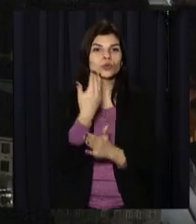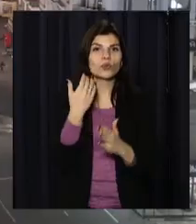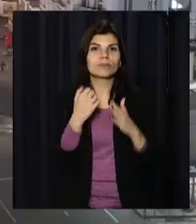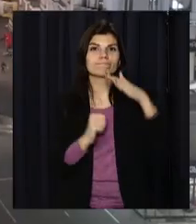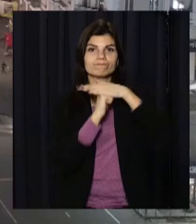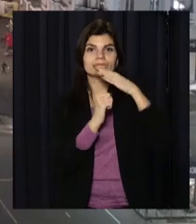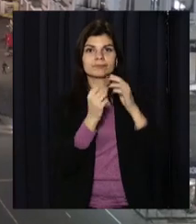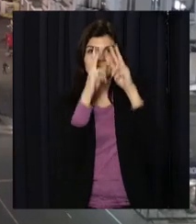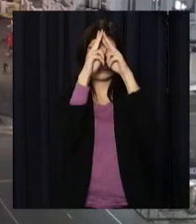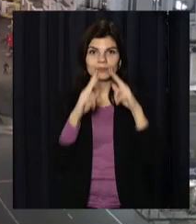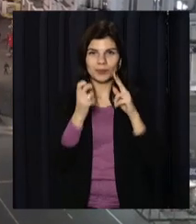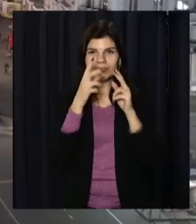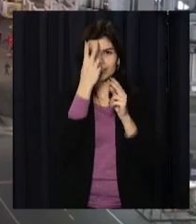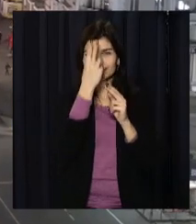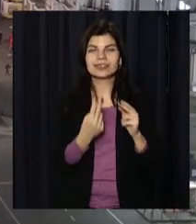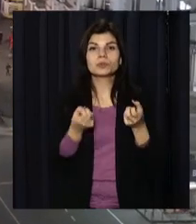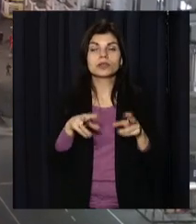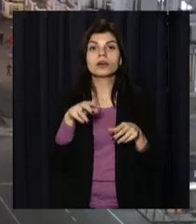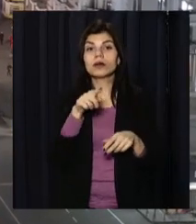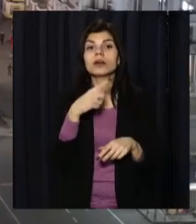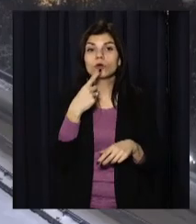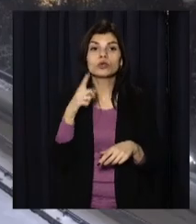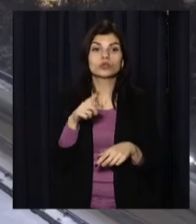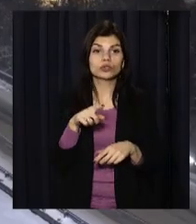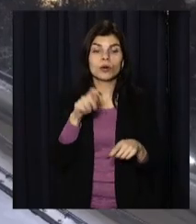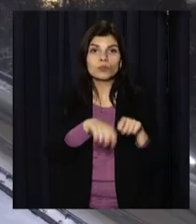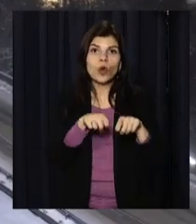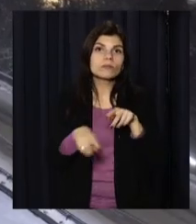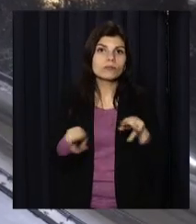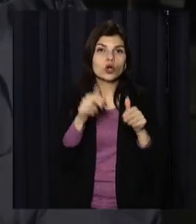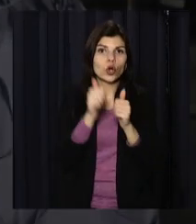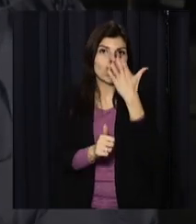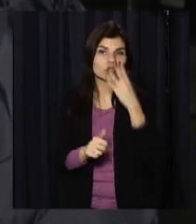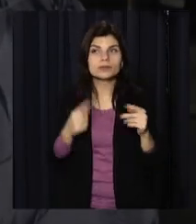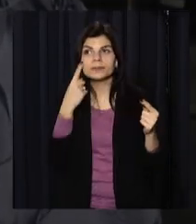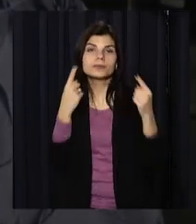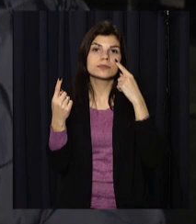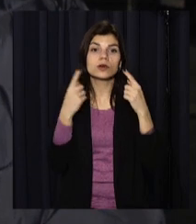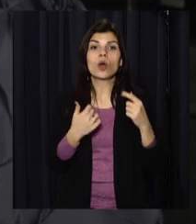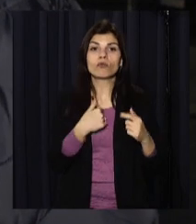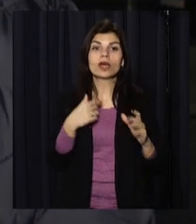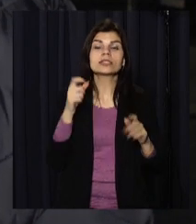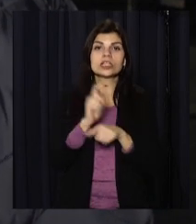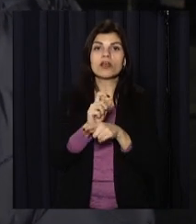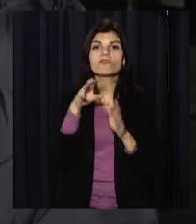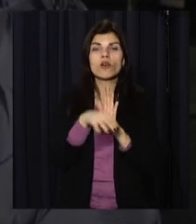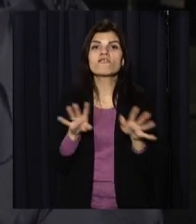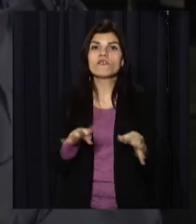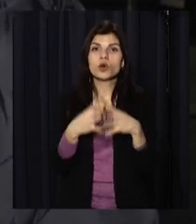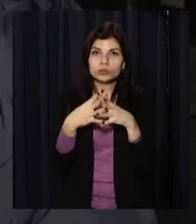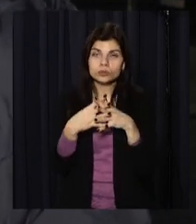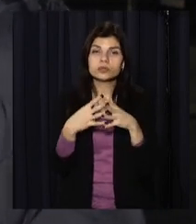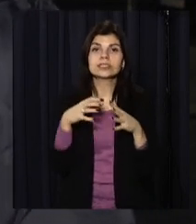опори та змонтували електричні мережі. У міськсвітлі, кажуть, моніторять ситуацію щодня. Наші задачі входять в встановлення